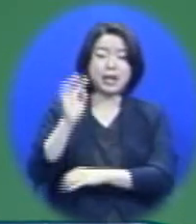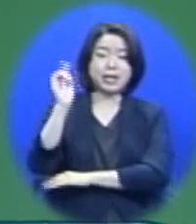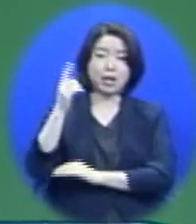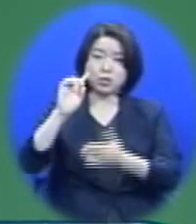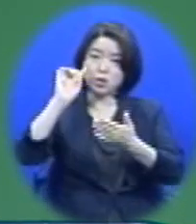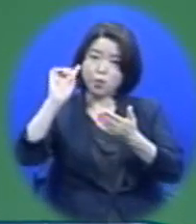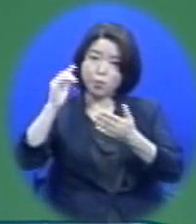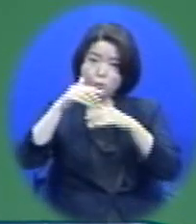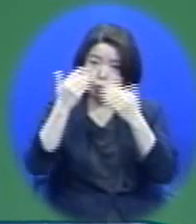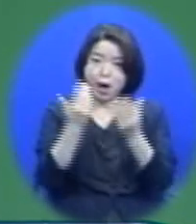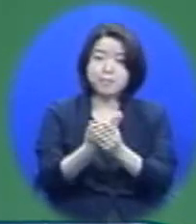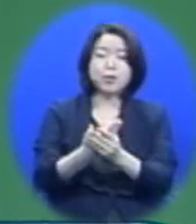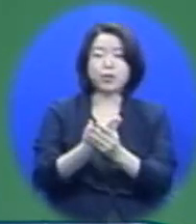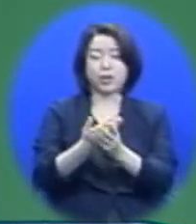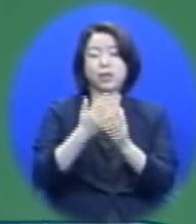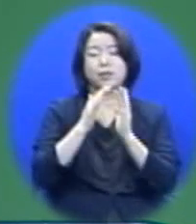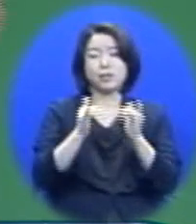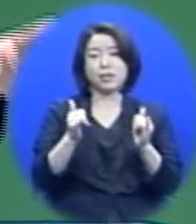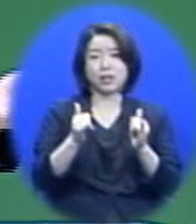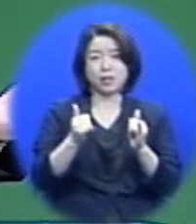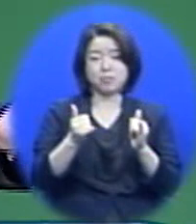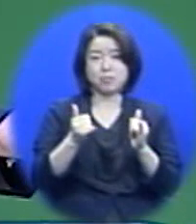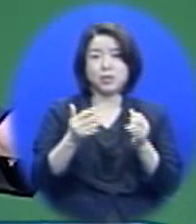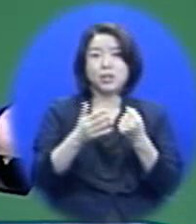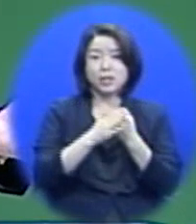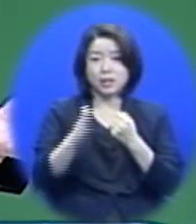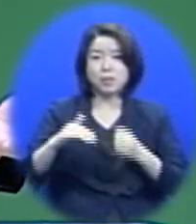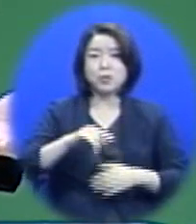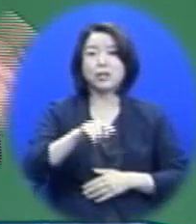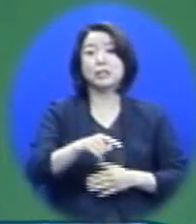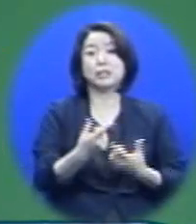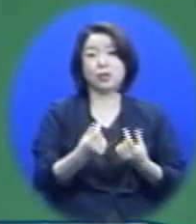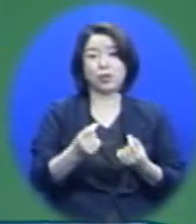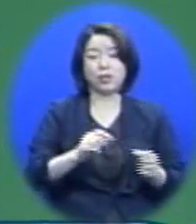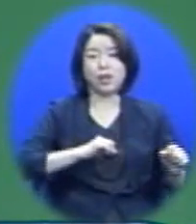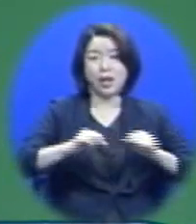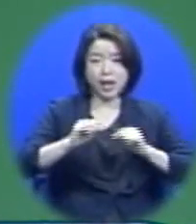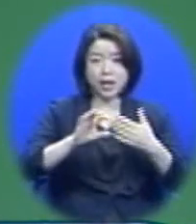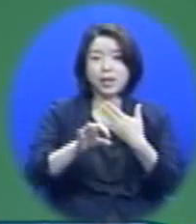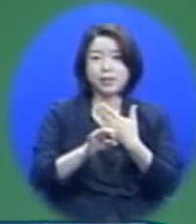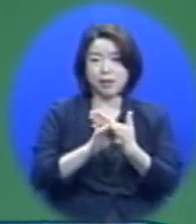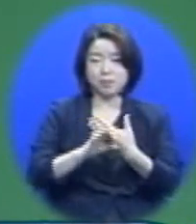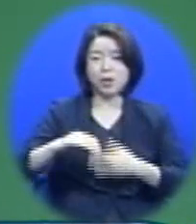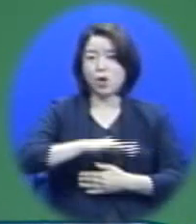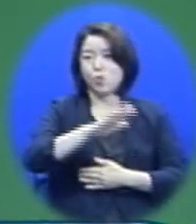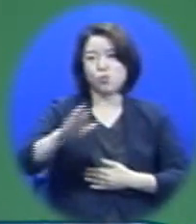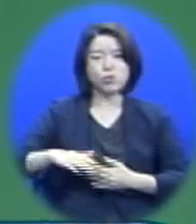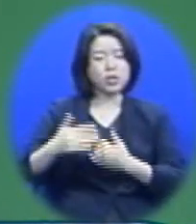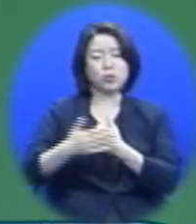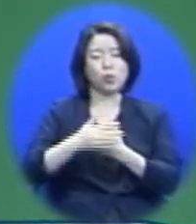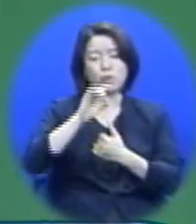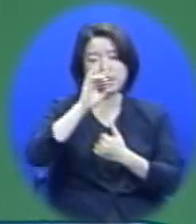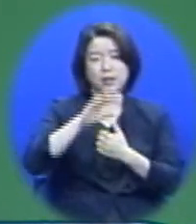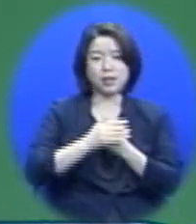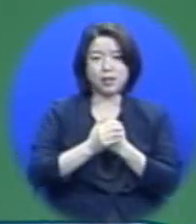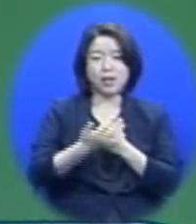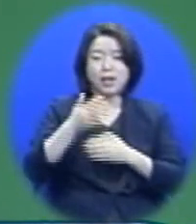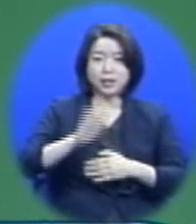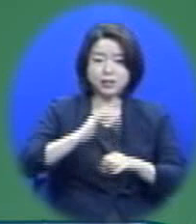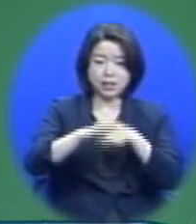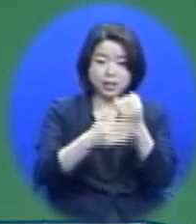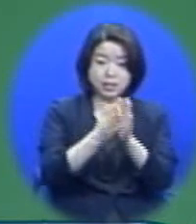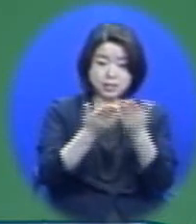때문에 그랬다면 아마 우리에게 아무 도움이 못 됐을 겁니다. 그 사람은 완벽한 사람이니까. 그런데 성경을